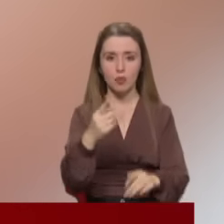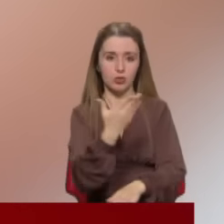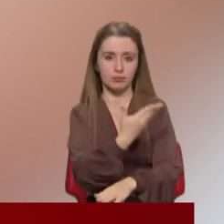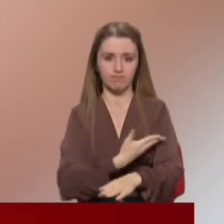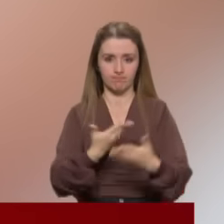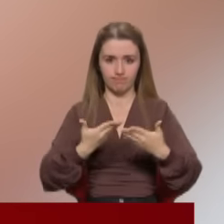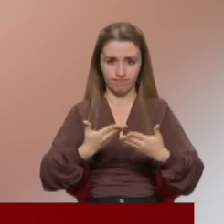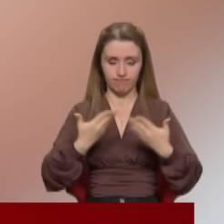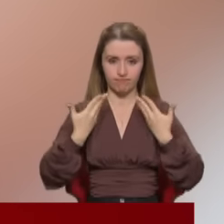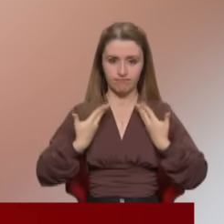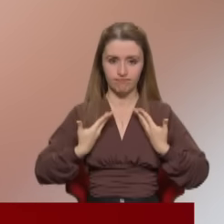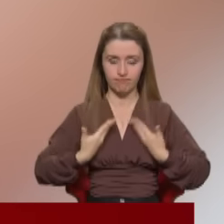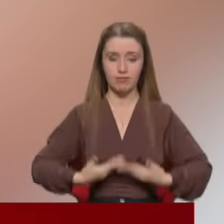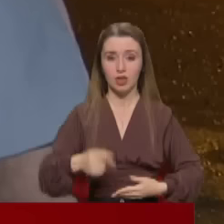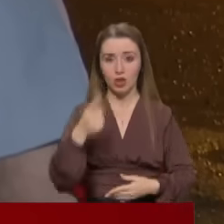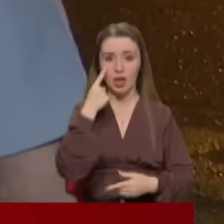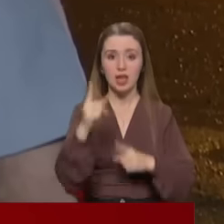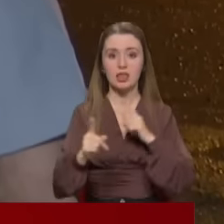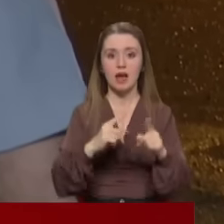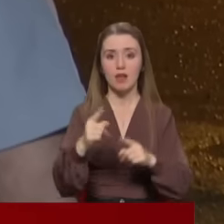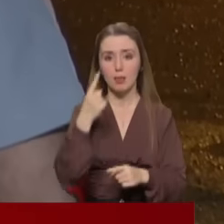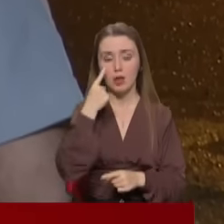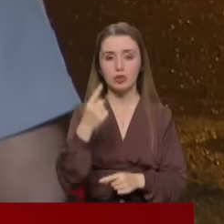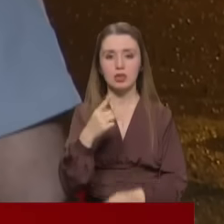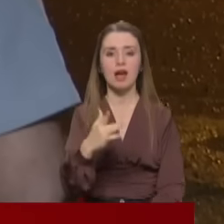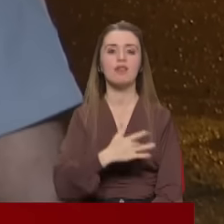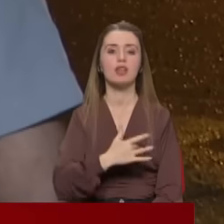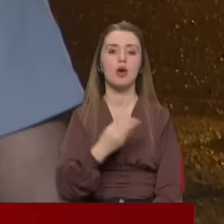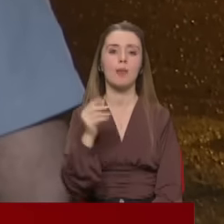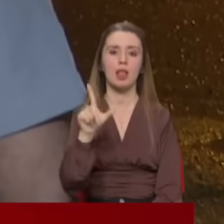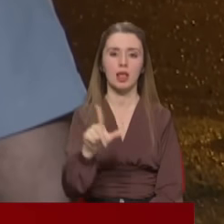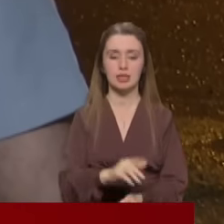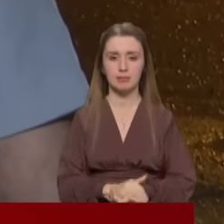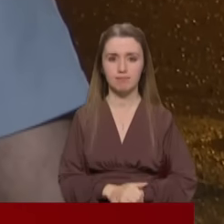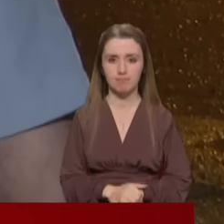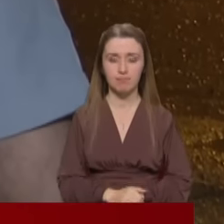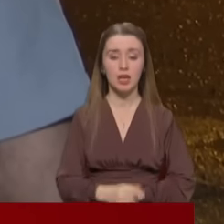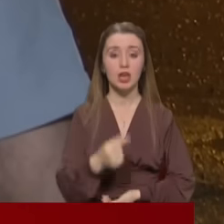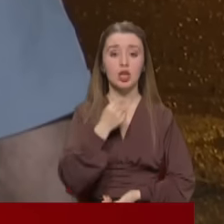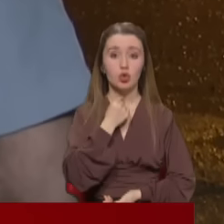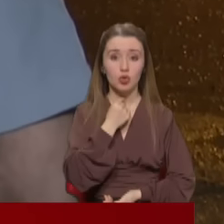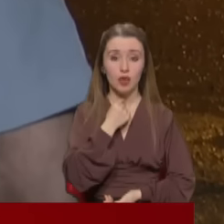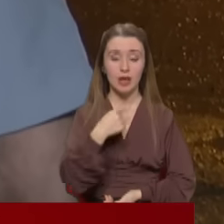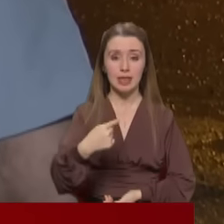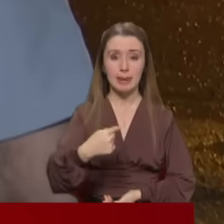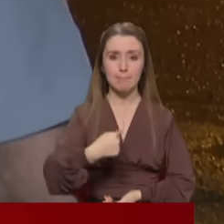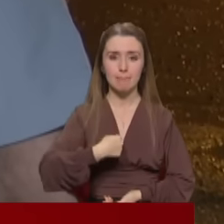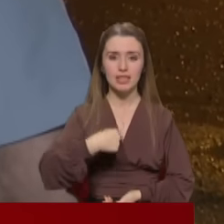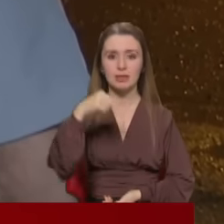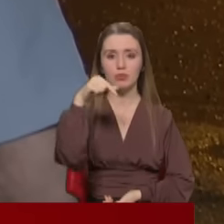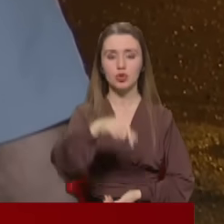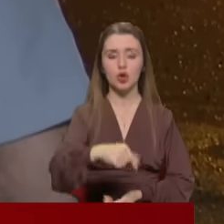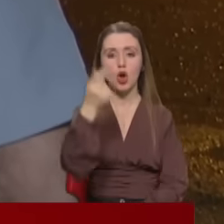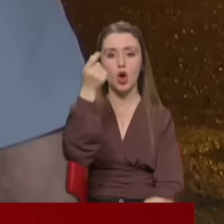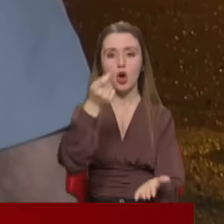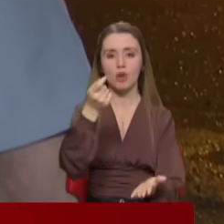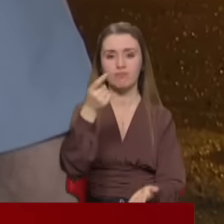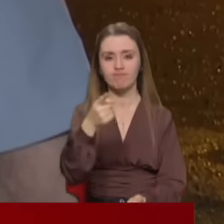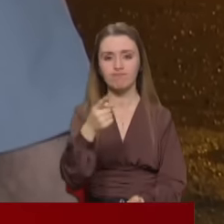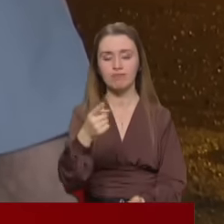canını veren insanların davasına bakıyorsunuz. Biraz vicdanınızı elinize atın ve ne olursunuz artık bizim şu ödediğimiz